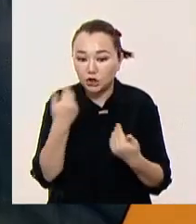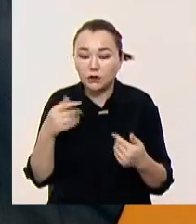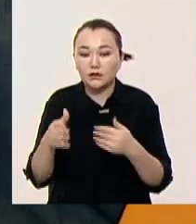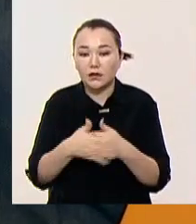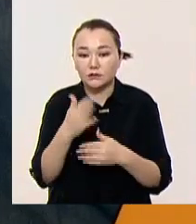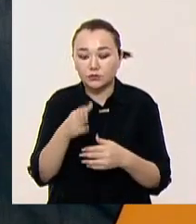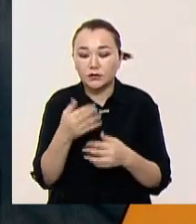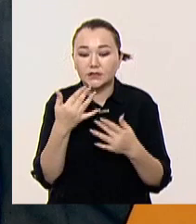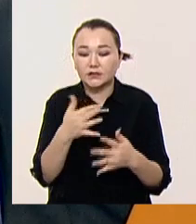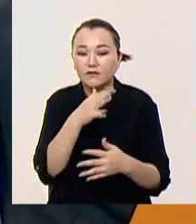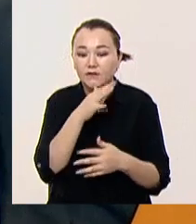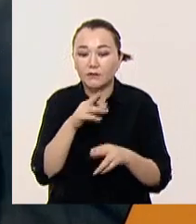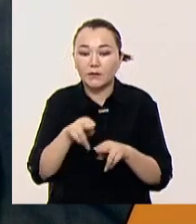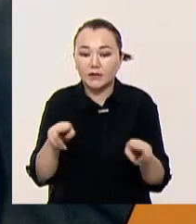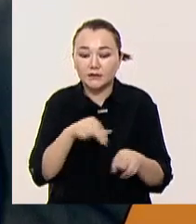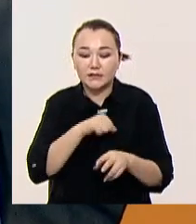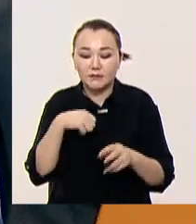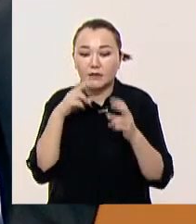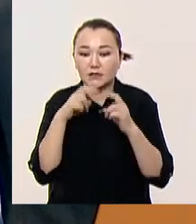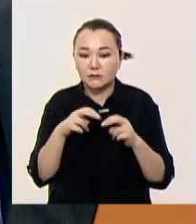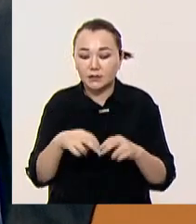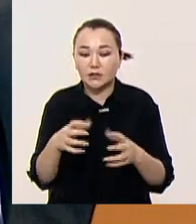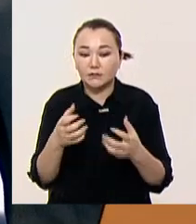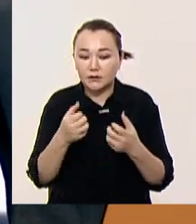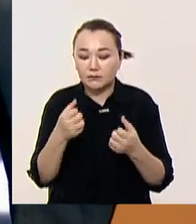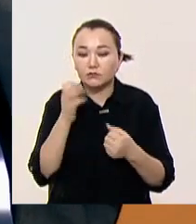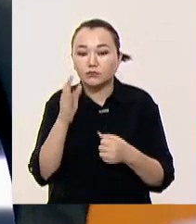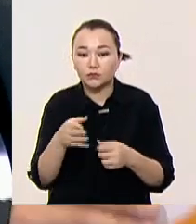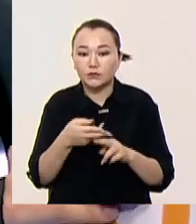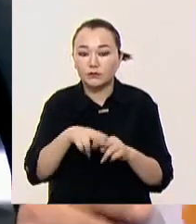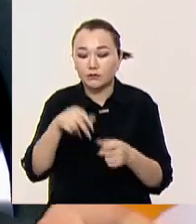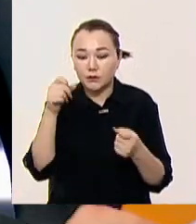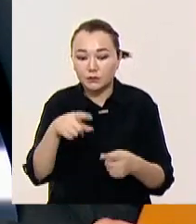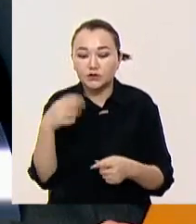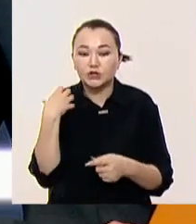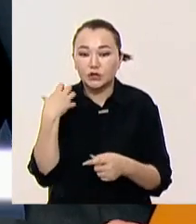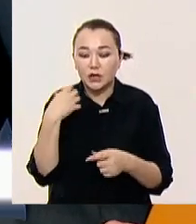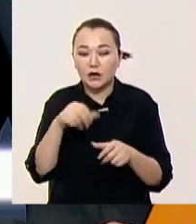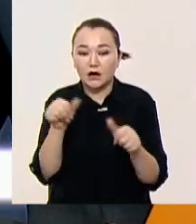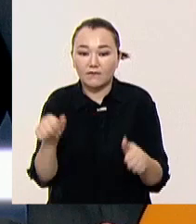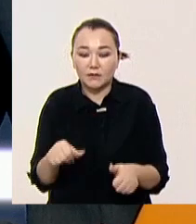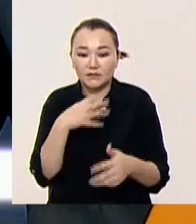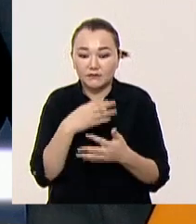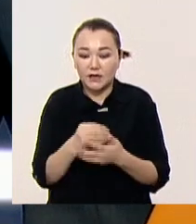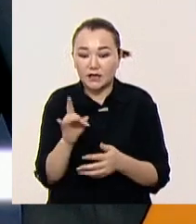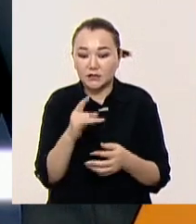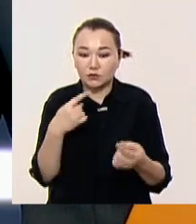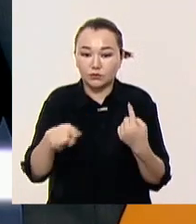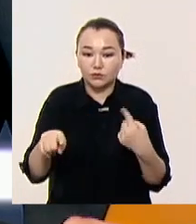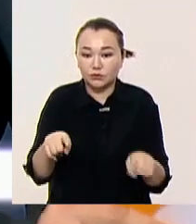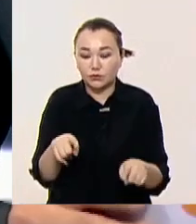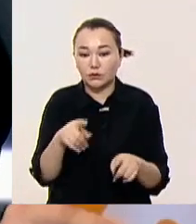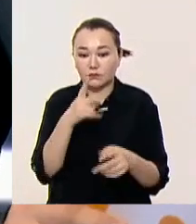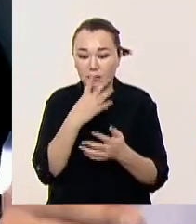түзетулер бірнеше уақыт парламенттің қарауында болып қабылданып отыр. Соған сәйкес шенеуніктерге декларациядағы айырмашылық үшін